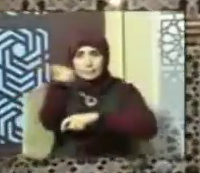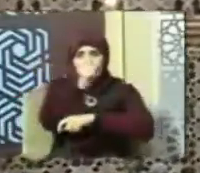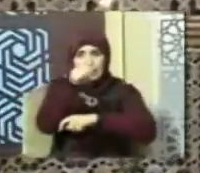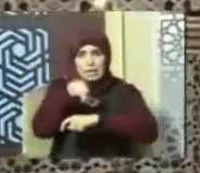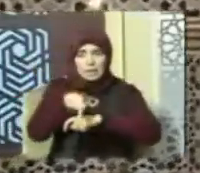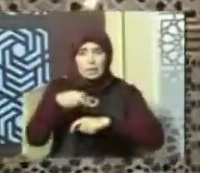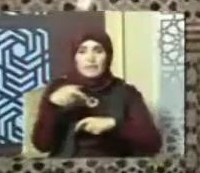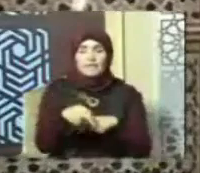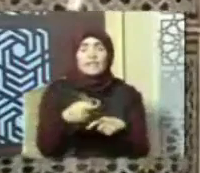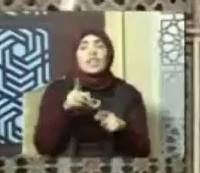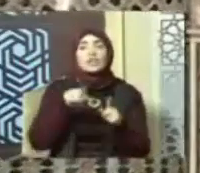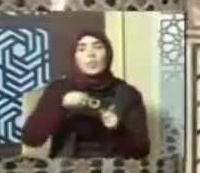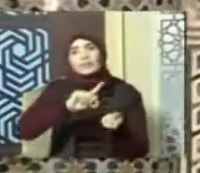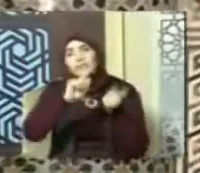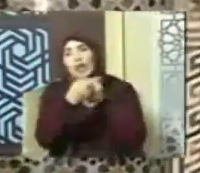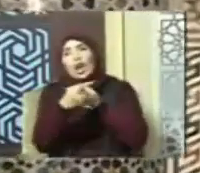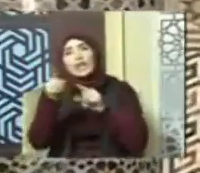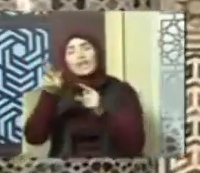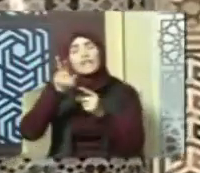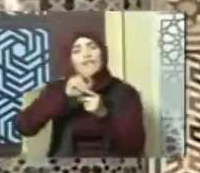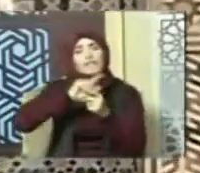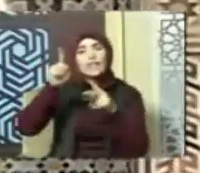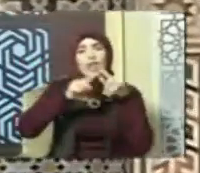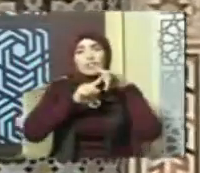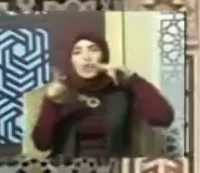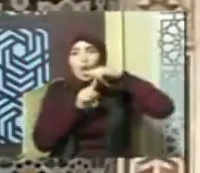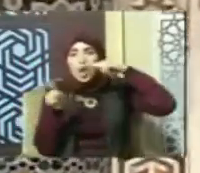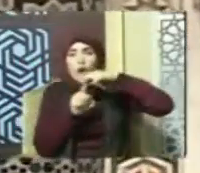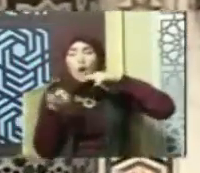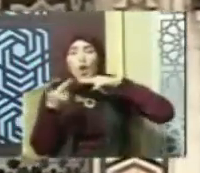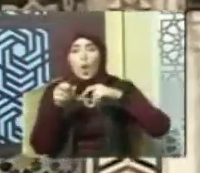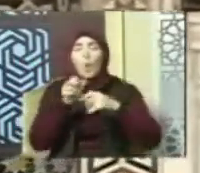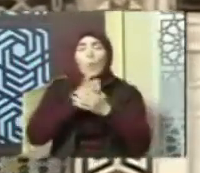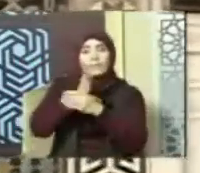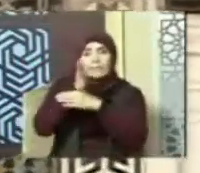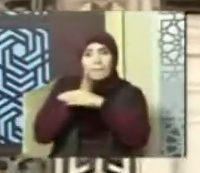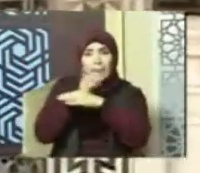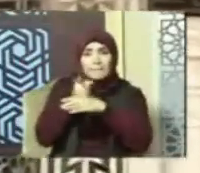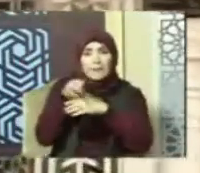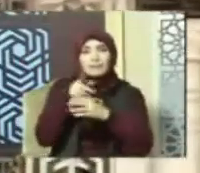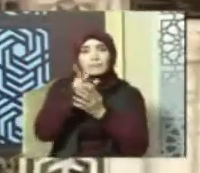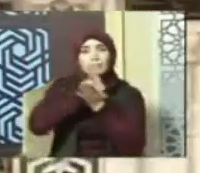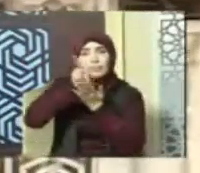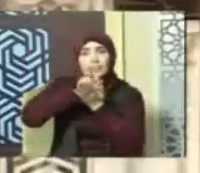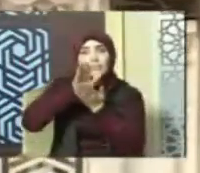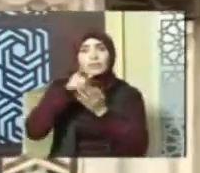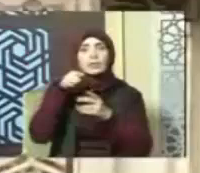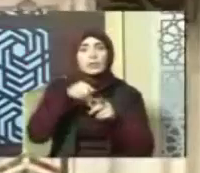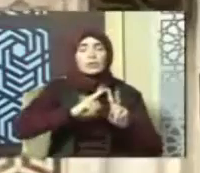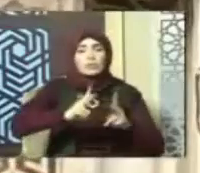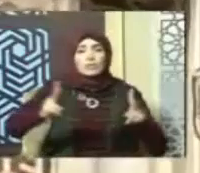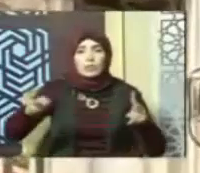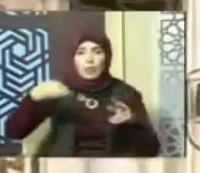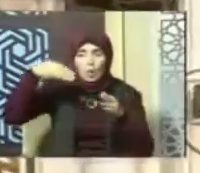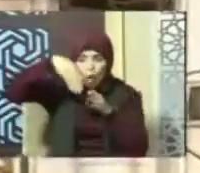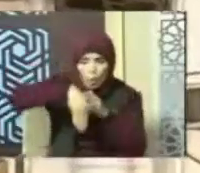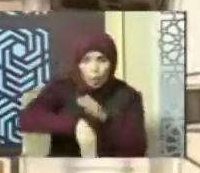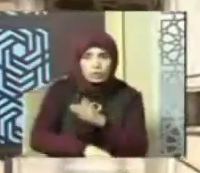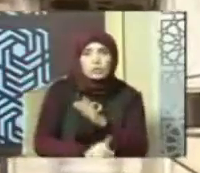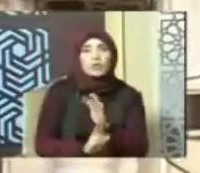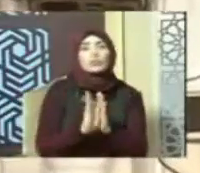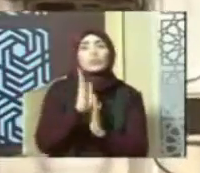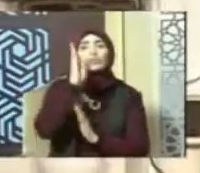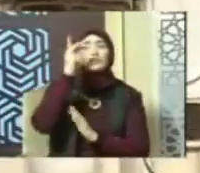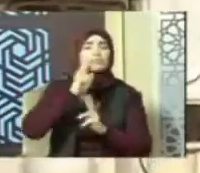في الطائرات والدبابات والمدرعات والفرقاطات والغواصات